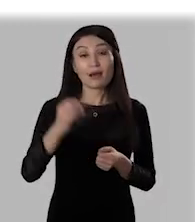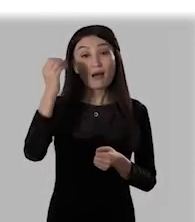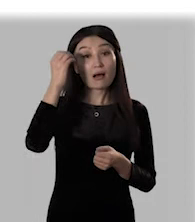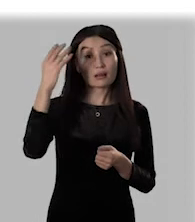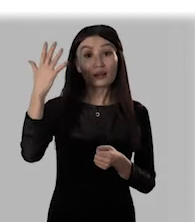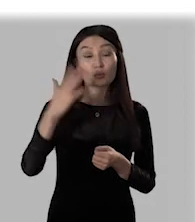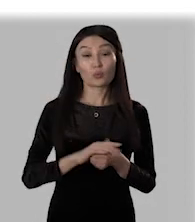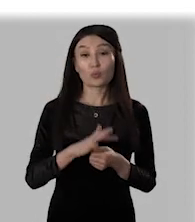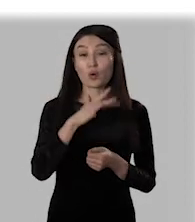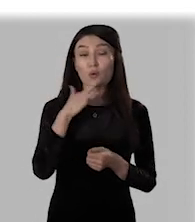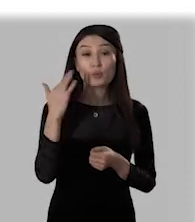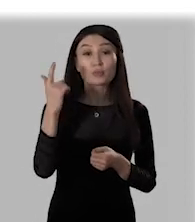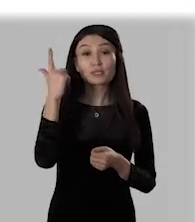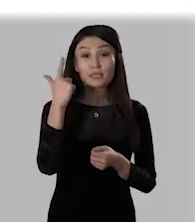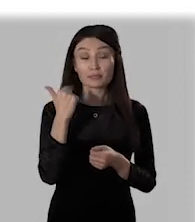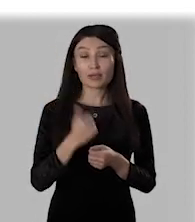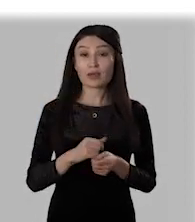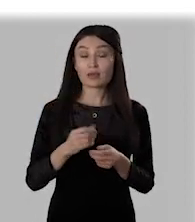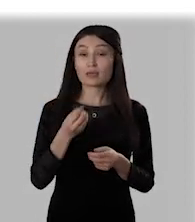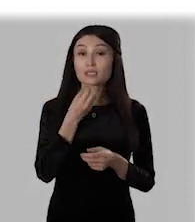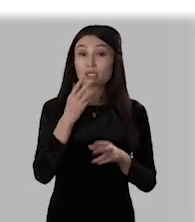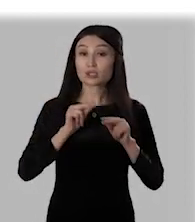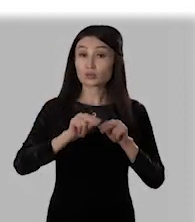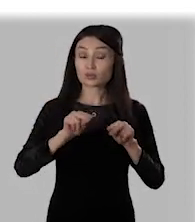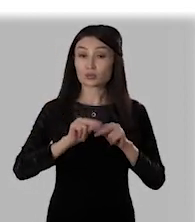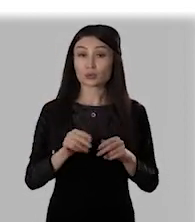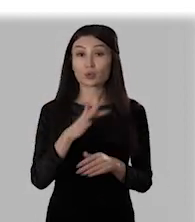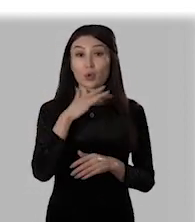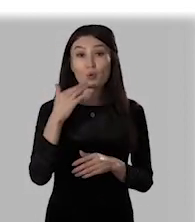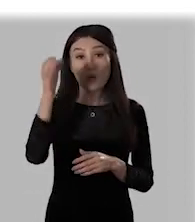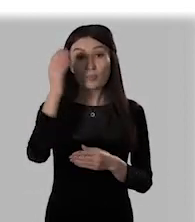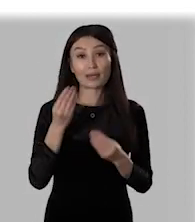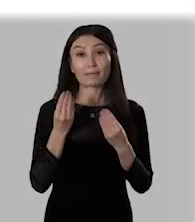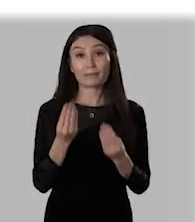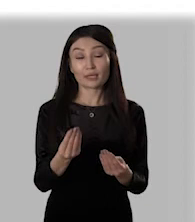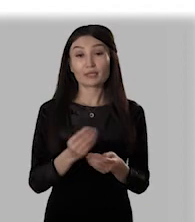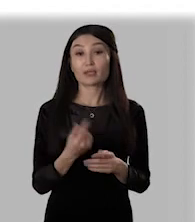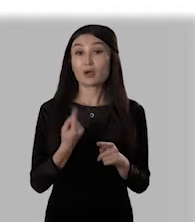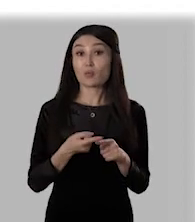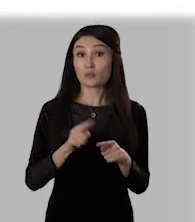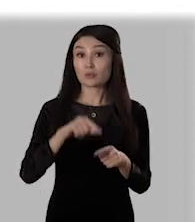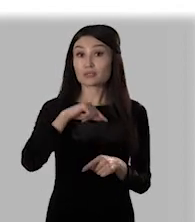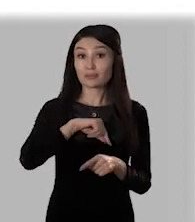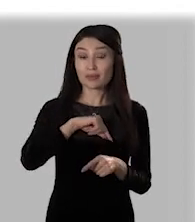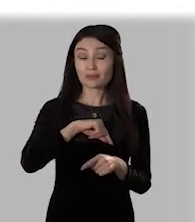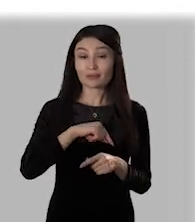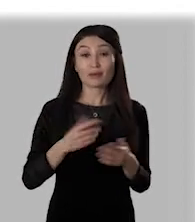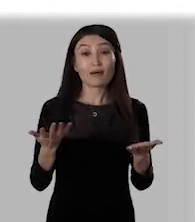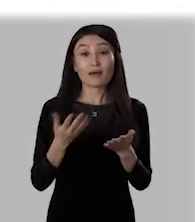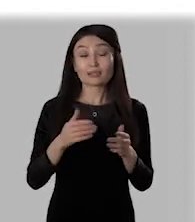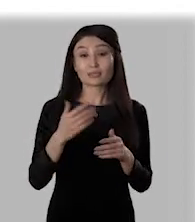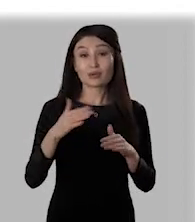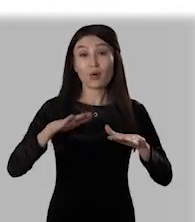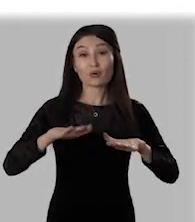Акылдуу, көп нерсени билет, жакшы түшүндүрөт, көп билим берет. Бул сапатты кайсы